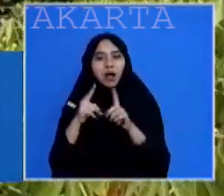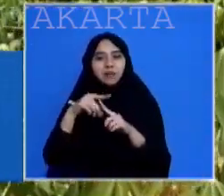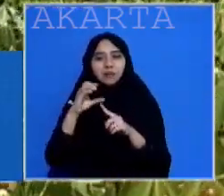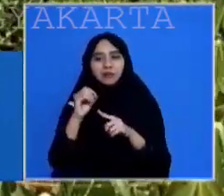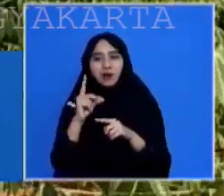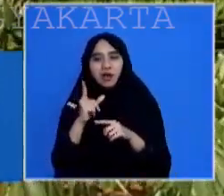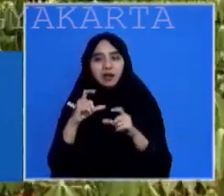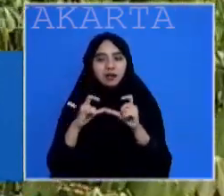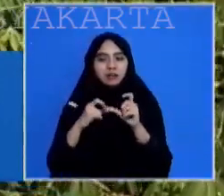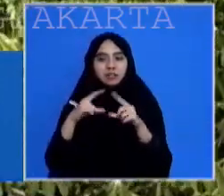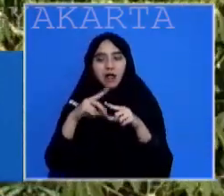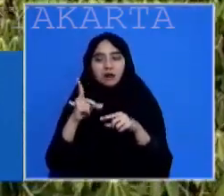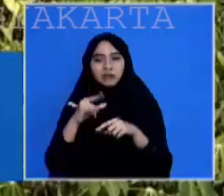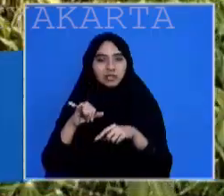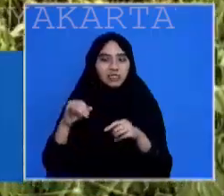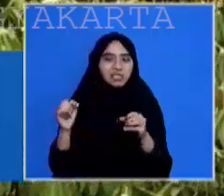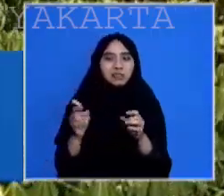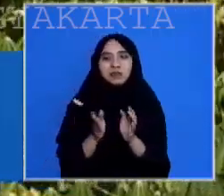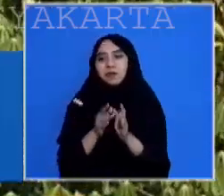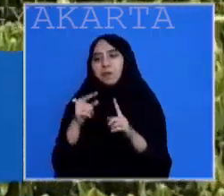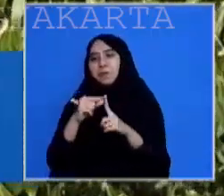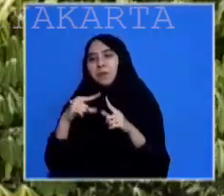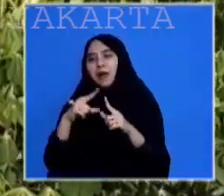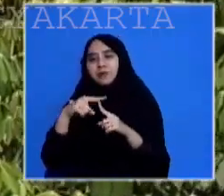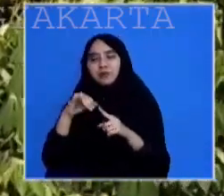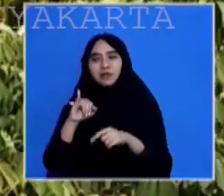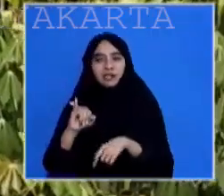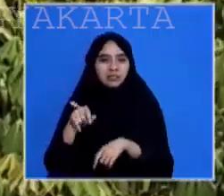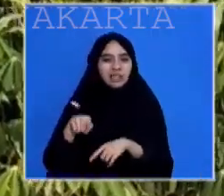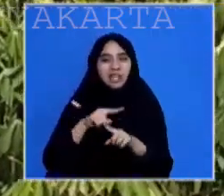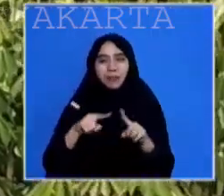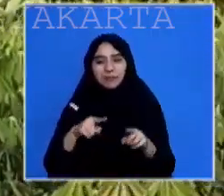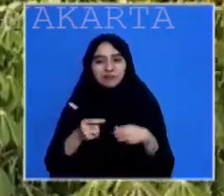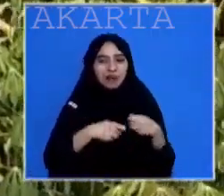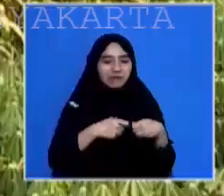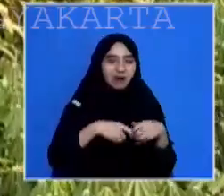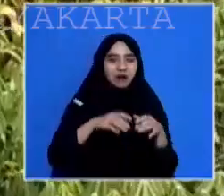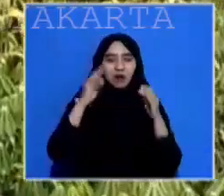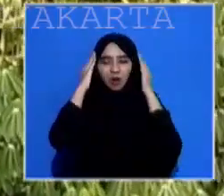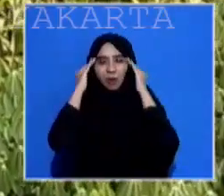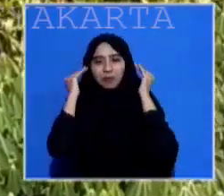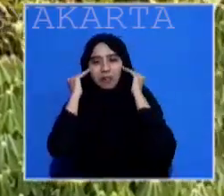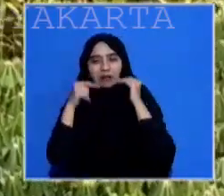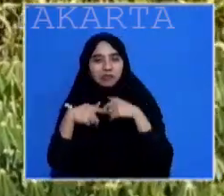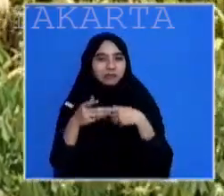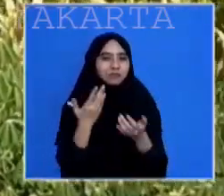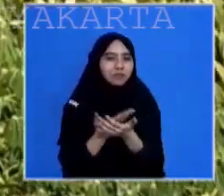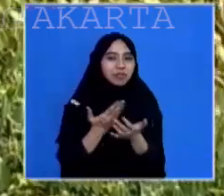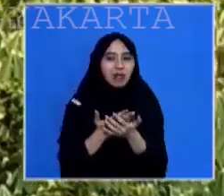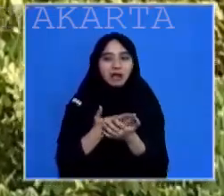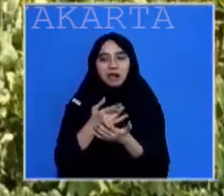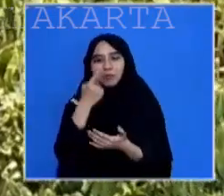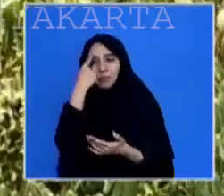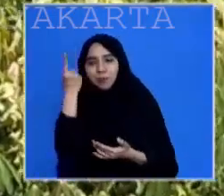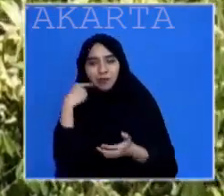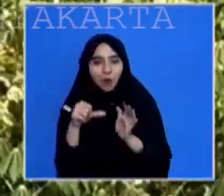Ananging kewetan anggenipun badhe nyadhe asiling usaha tani kala wau. Kadang tani gadah pengajap, pemerintah paring bebanton arupi pawitan,